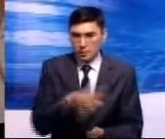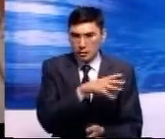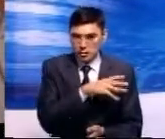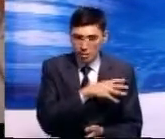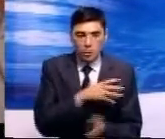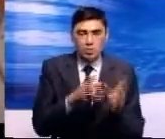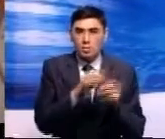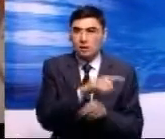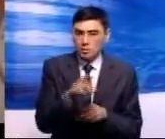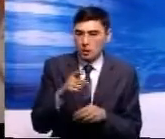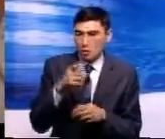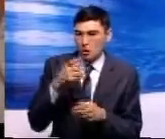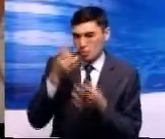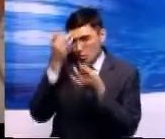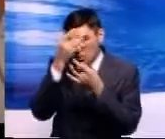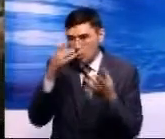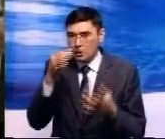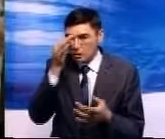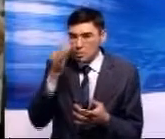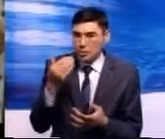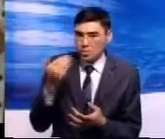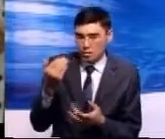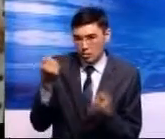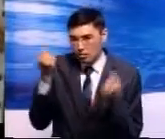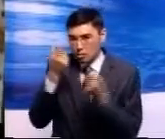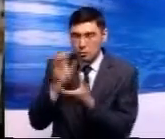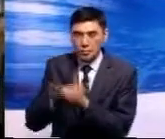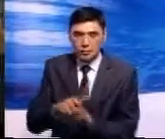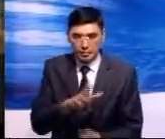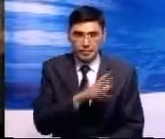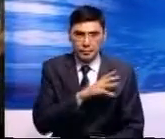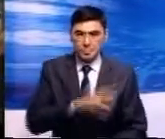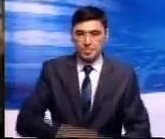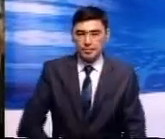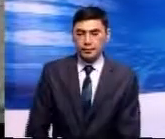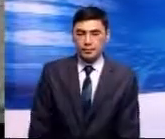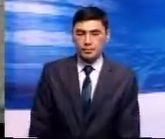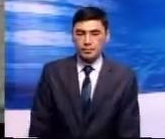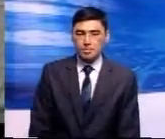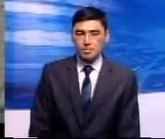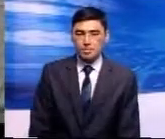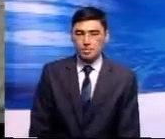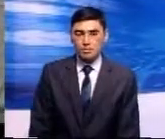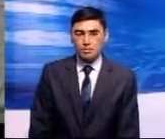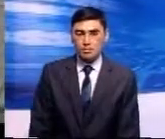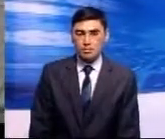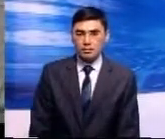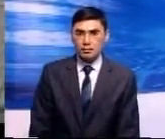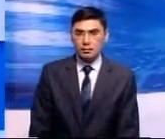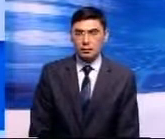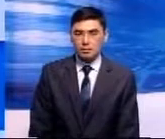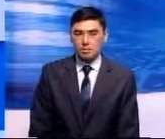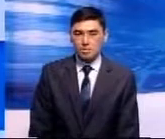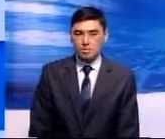которые позволили лучше узнать культуру и традиции немецкого этноса. Самат Секенов, Рыскуль Мадвасова, Ержан Макзумов, служба новостей